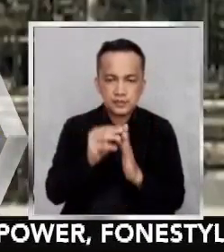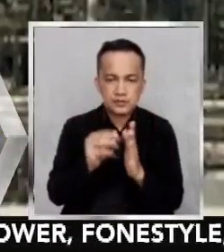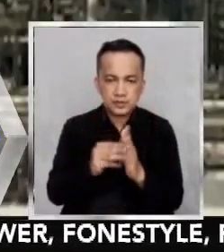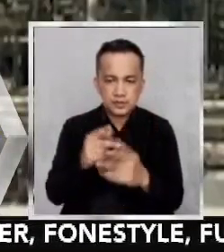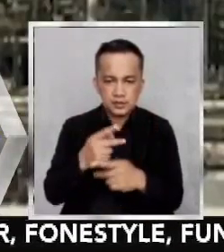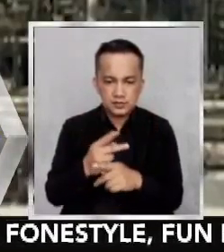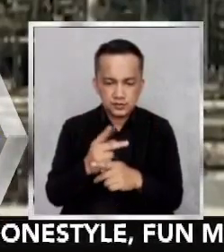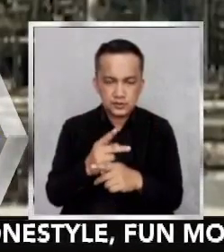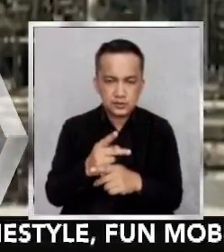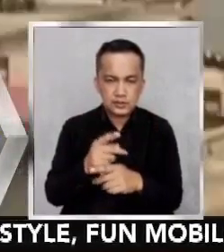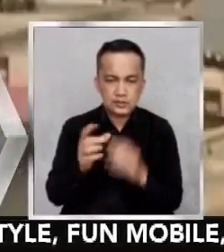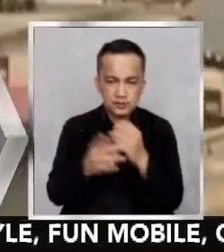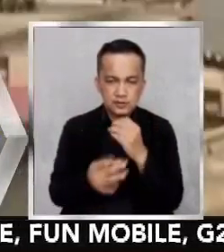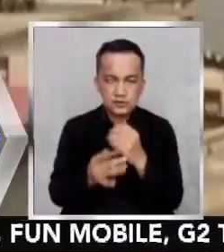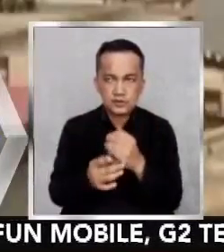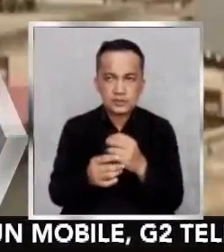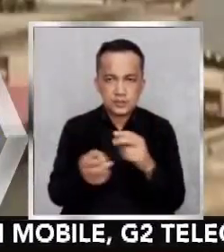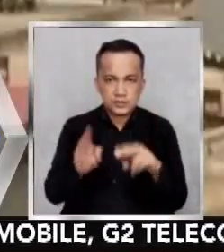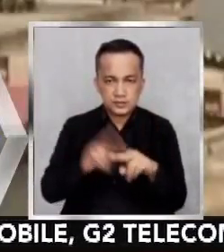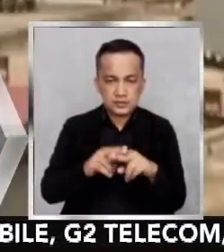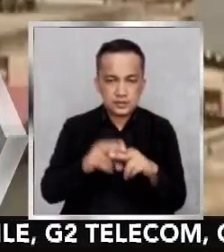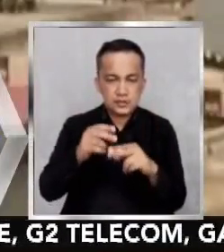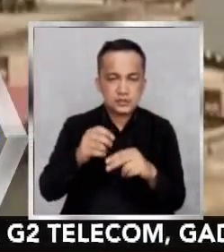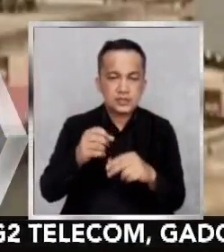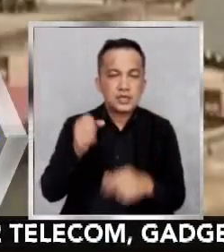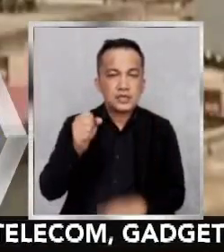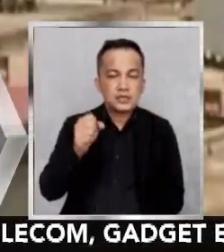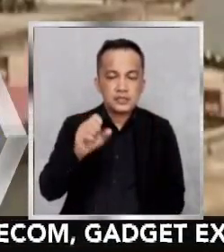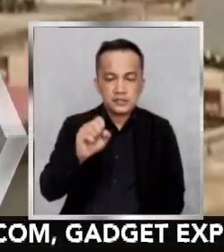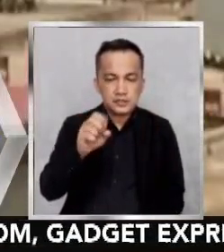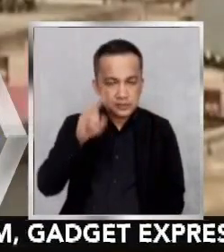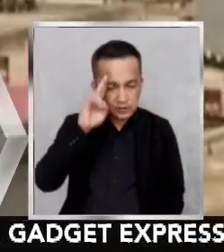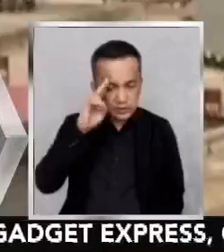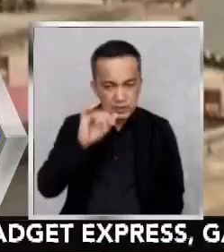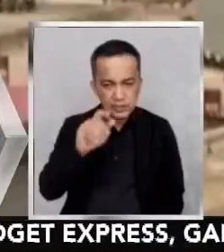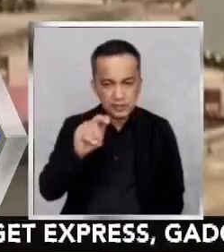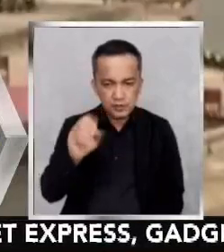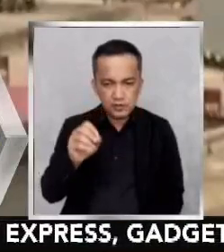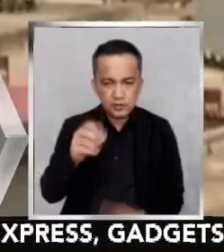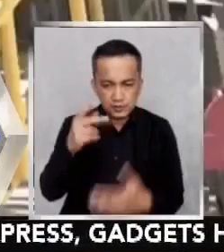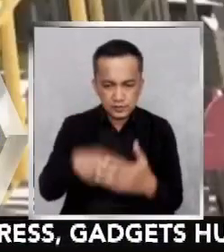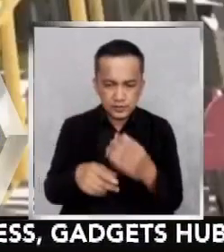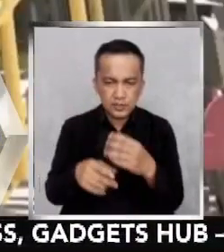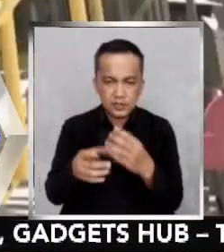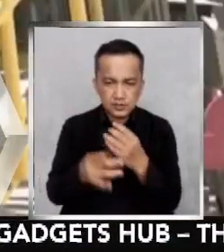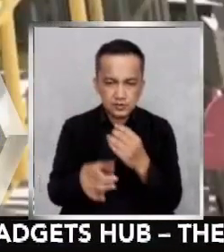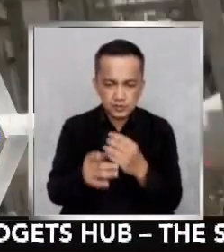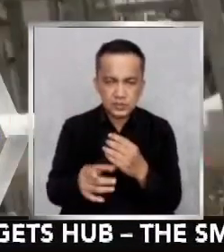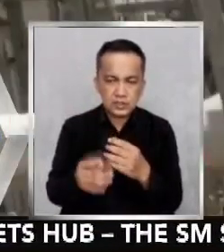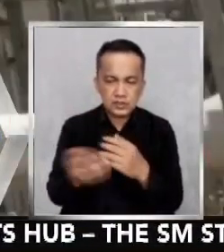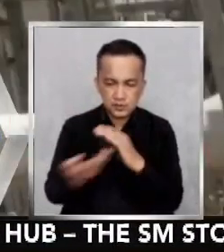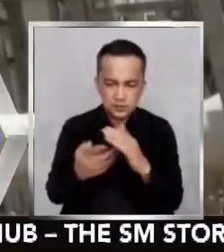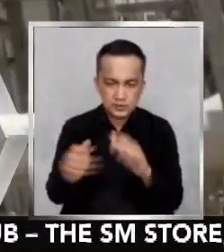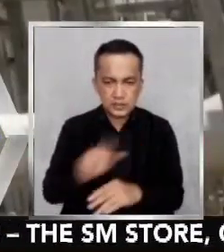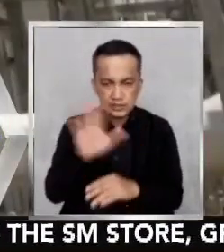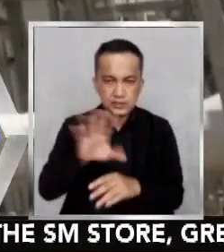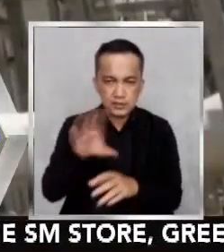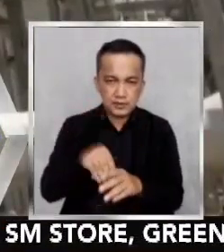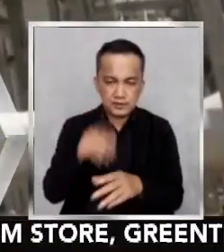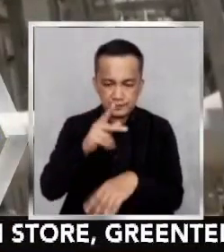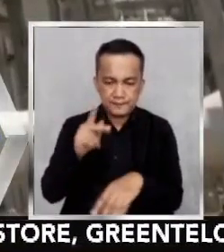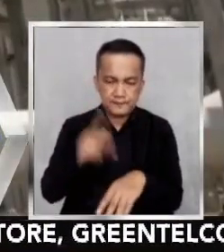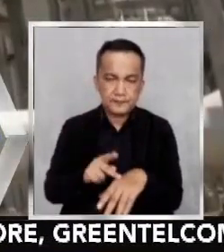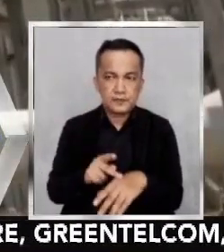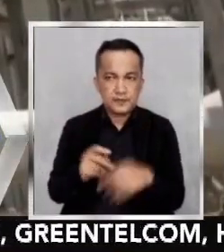langis. Nagtaas din ang Saudi Aramco ng presyo ng krudo para sa mga customers sa Asia kabilang ng Pilipinas. Dahil dito, ayon sa